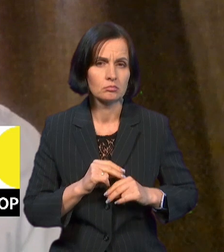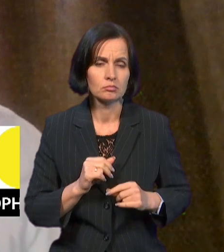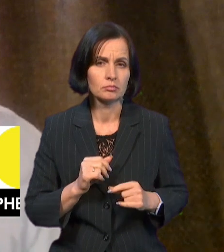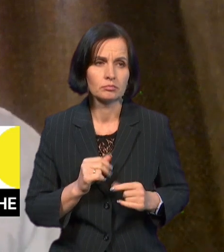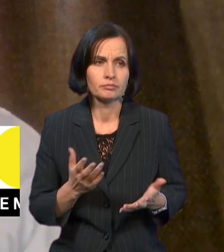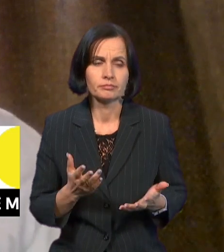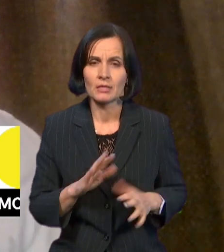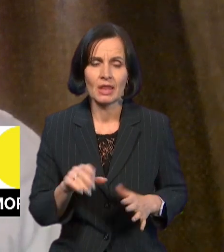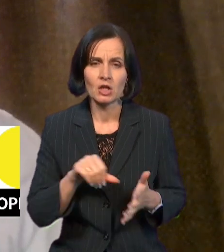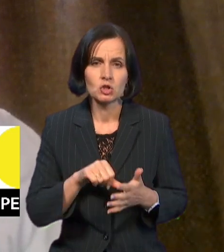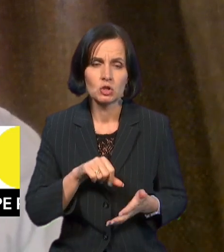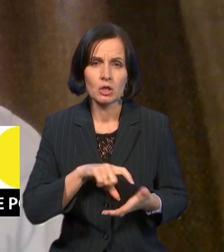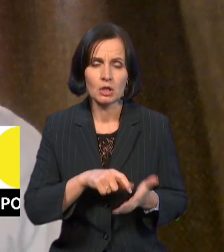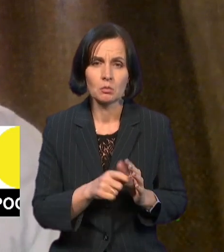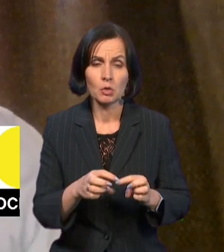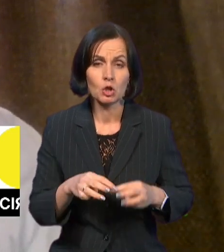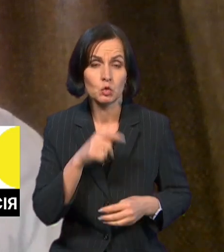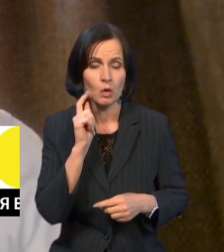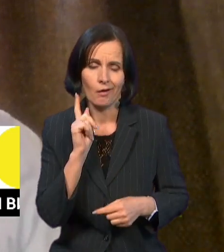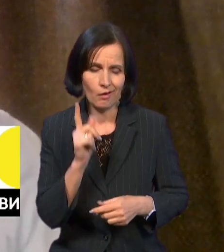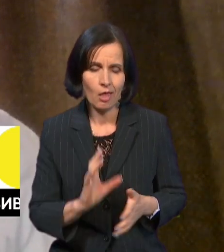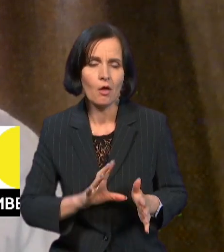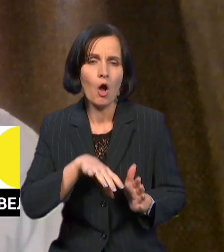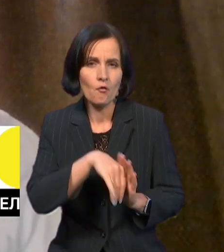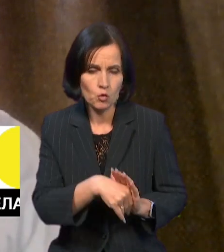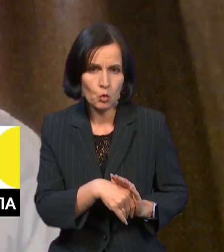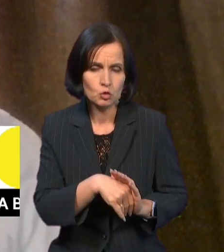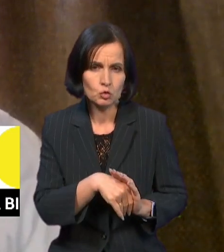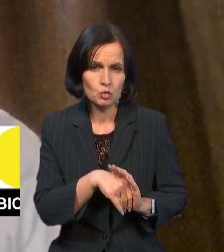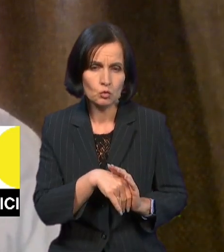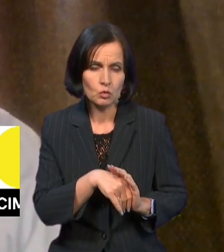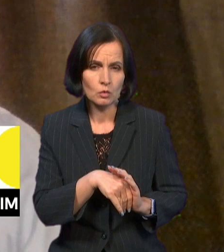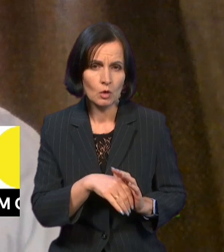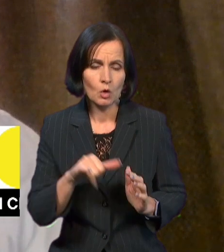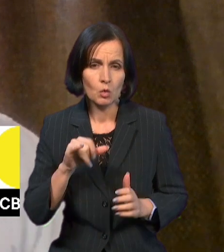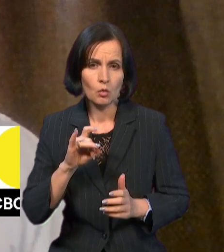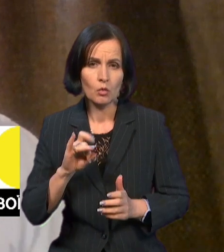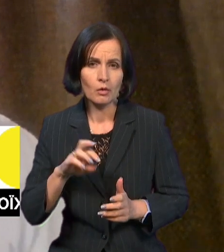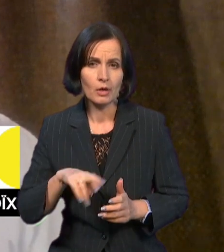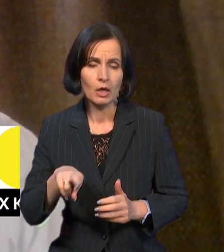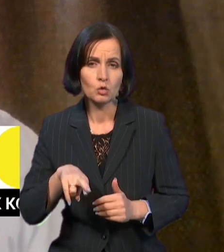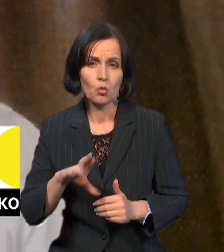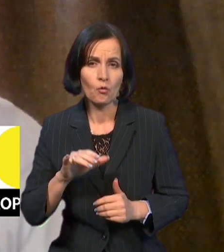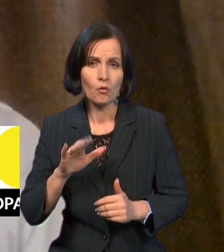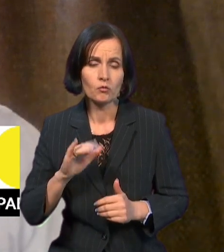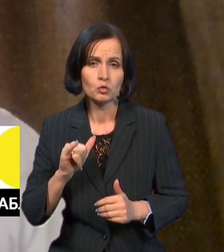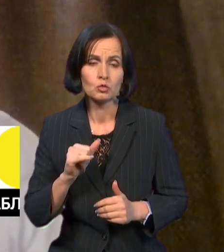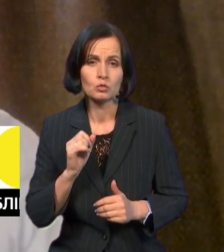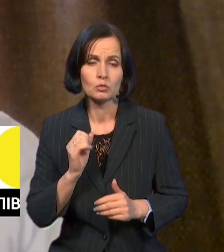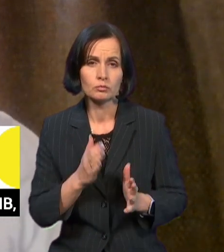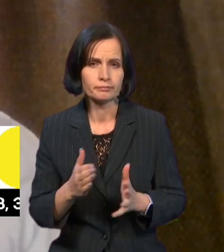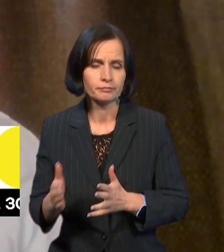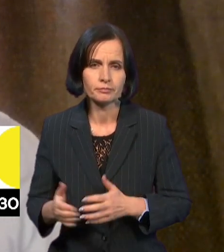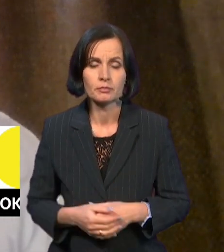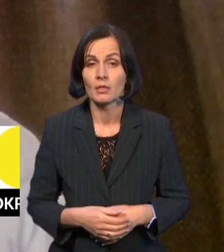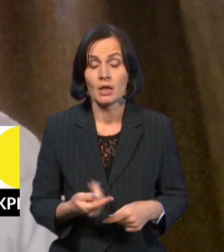ну, не членом Кабінету міністрів України, але входить в структуру, так, урядову, так, це урядові організації. Тому от вам відповідь